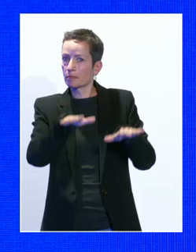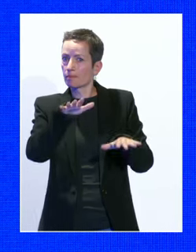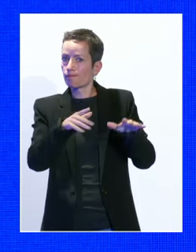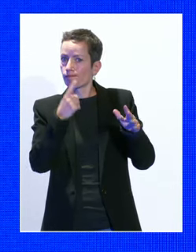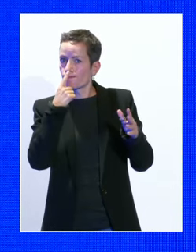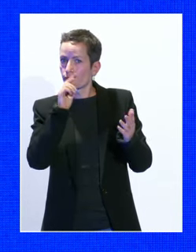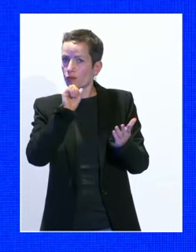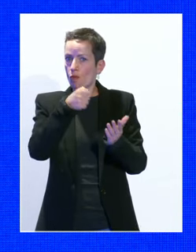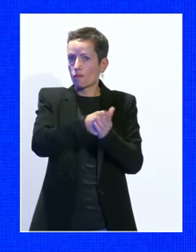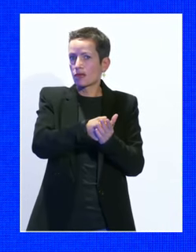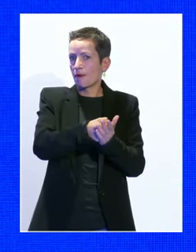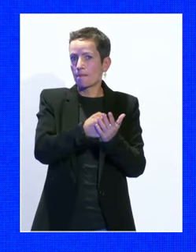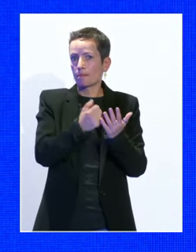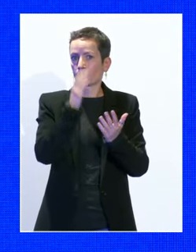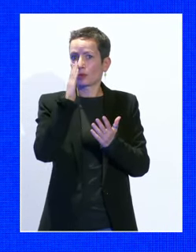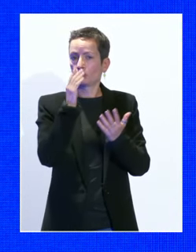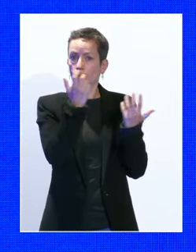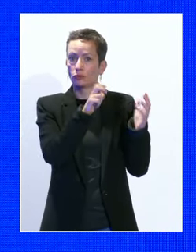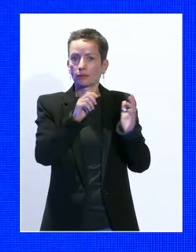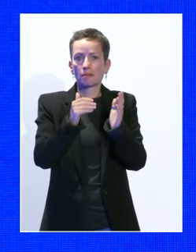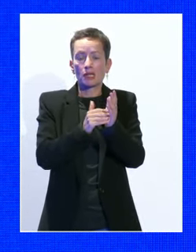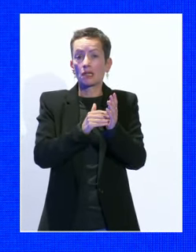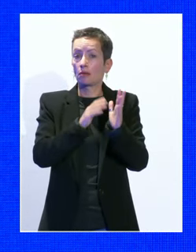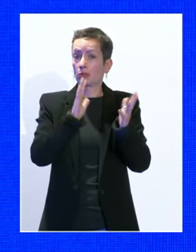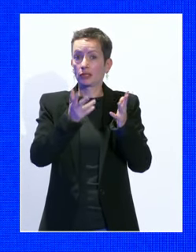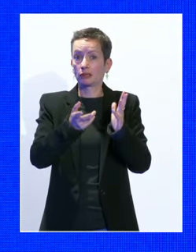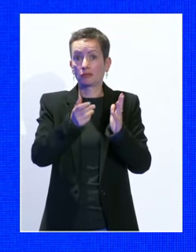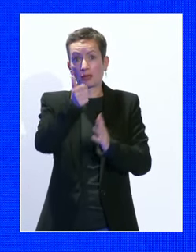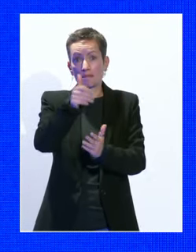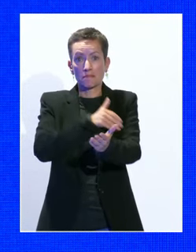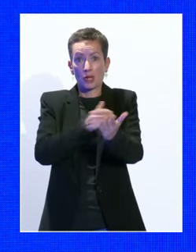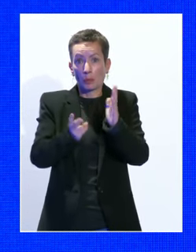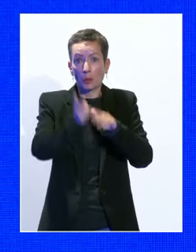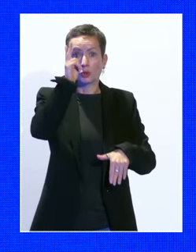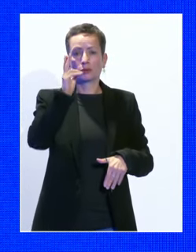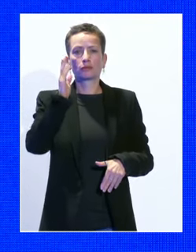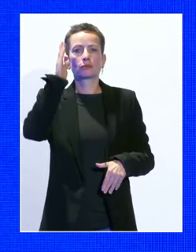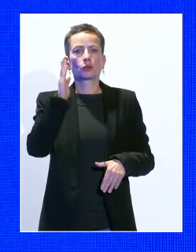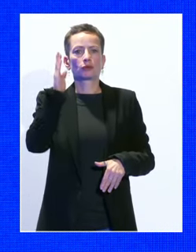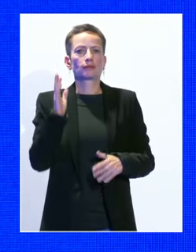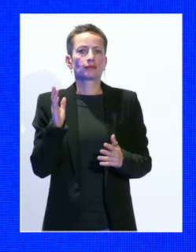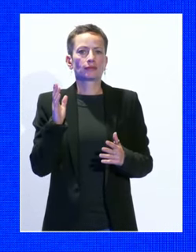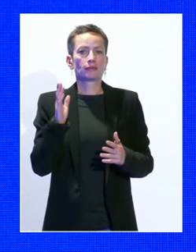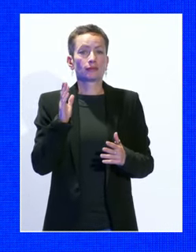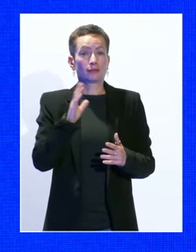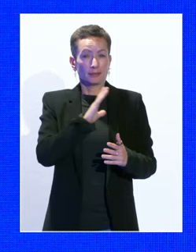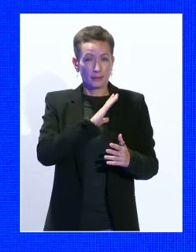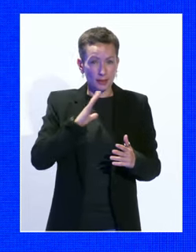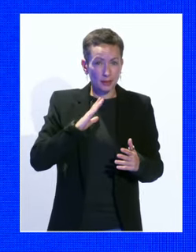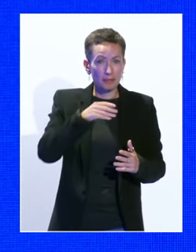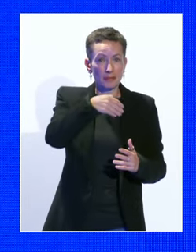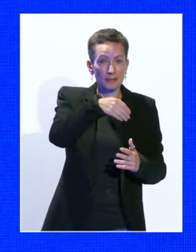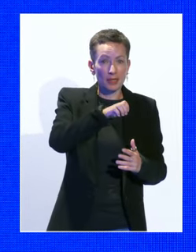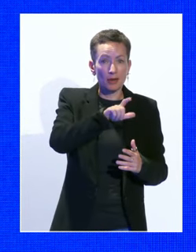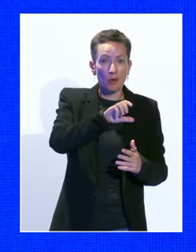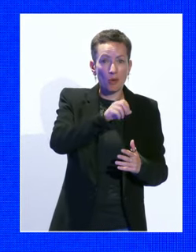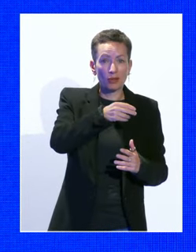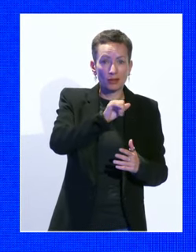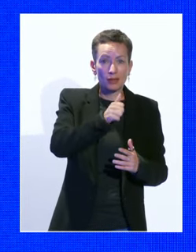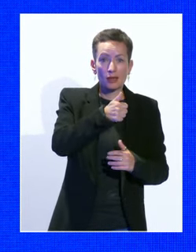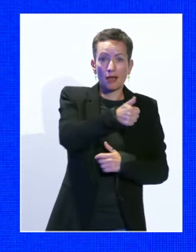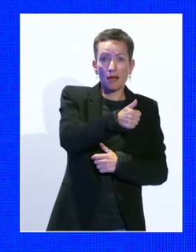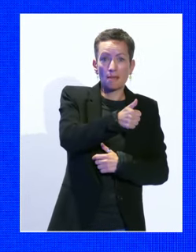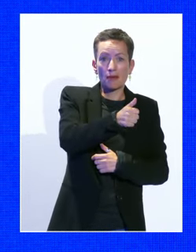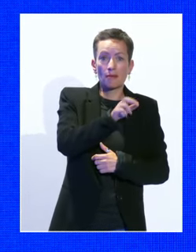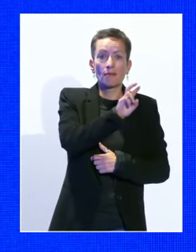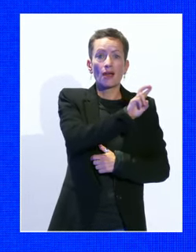Il en faut au moins 800 000 et probablement plus d'un million. Madame Meloni, alliée